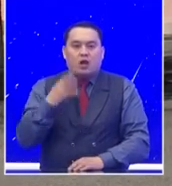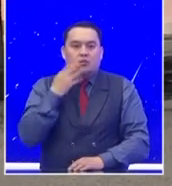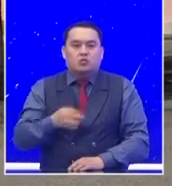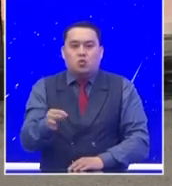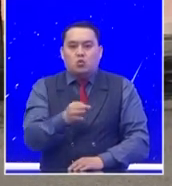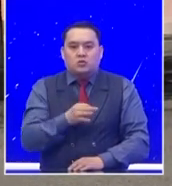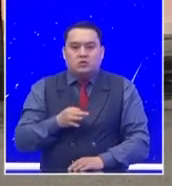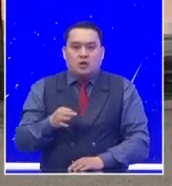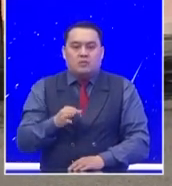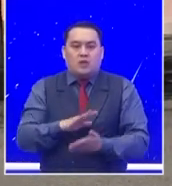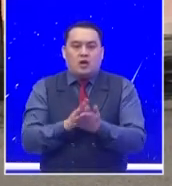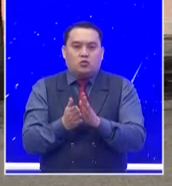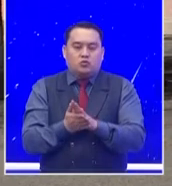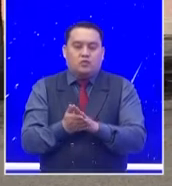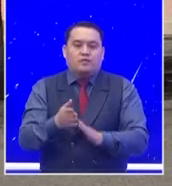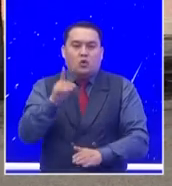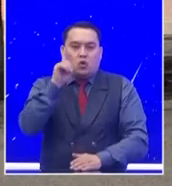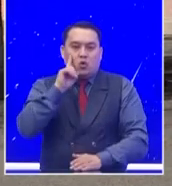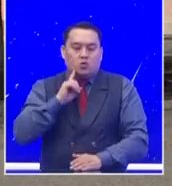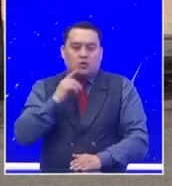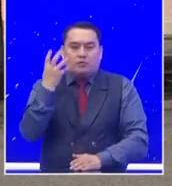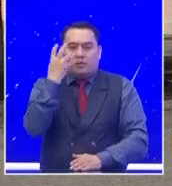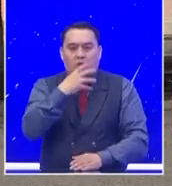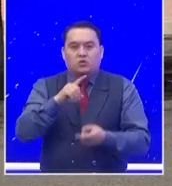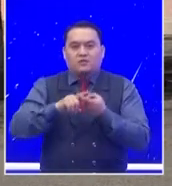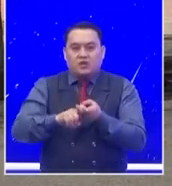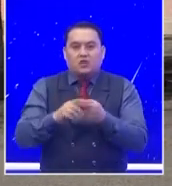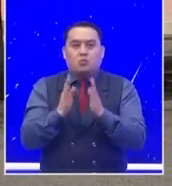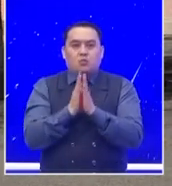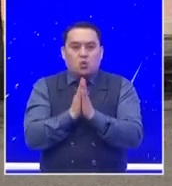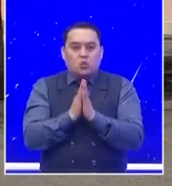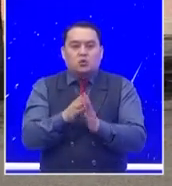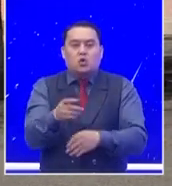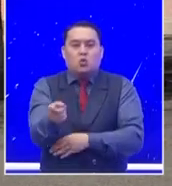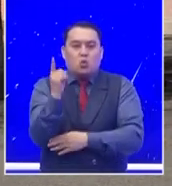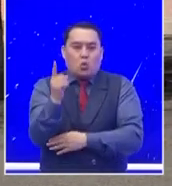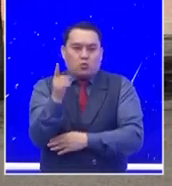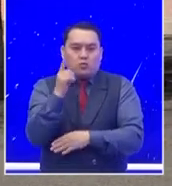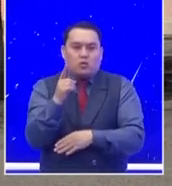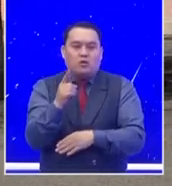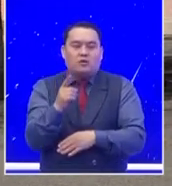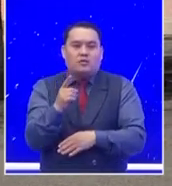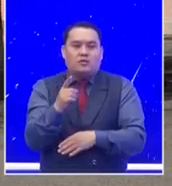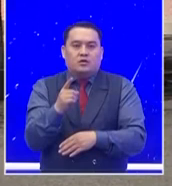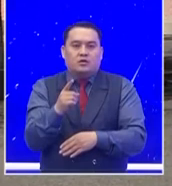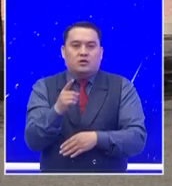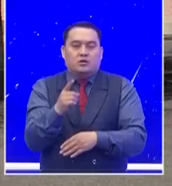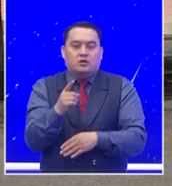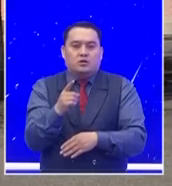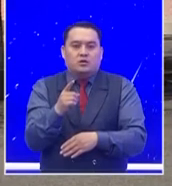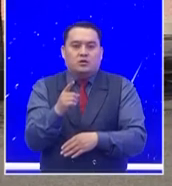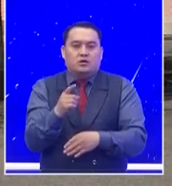области установился положительный температурный фон с этим просим любителей подводных подледной рыбалки